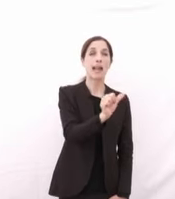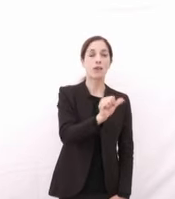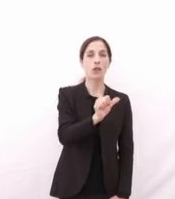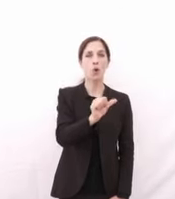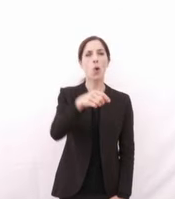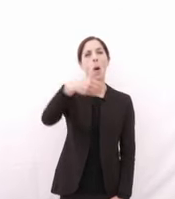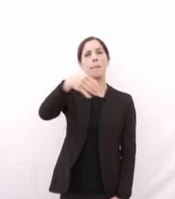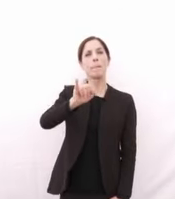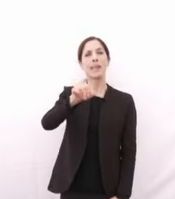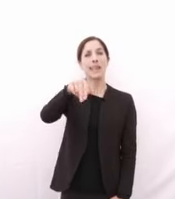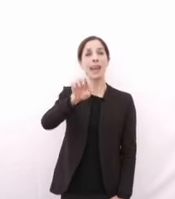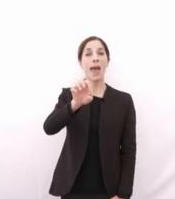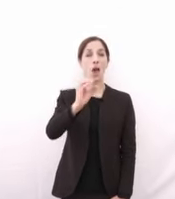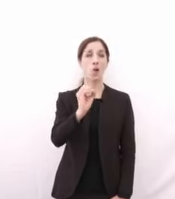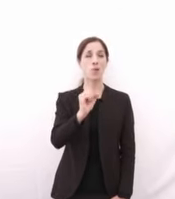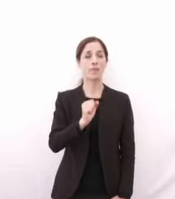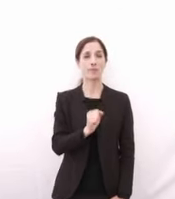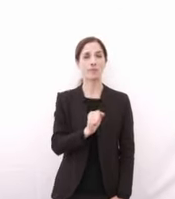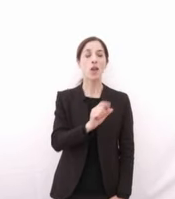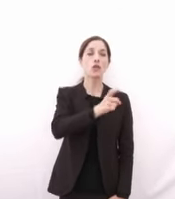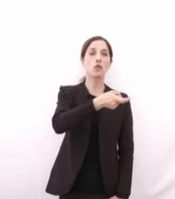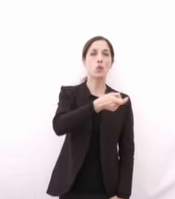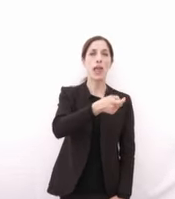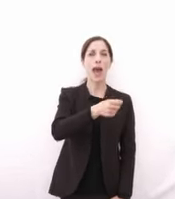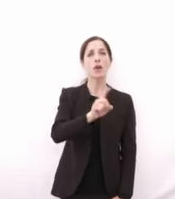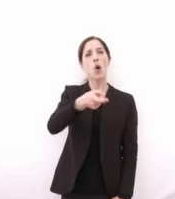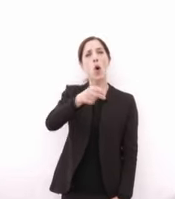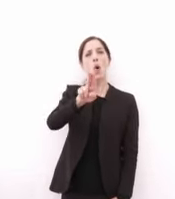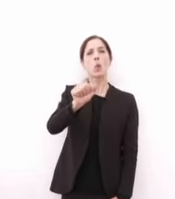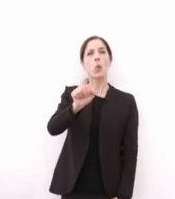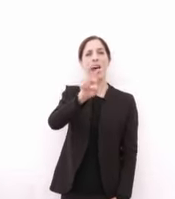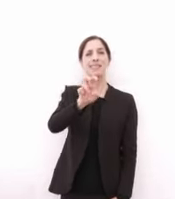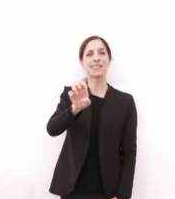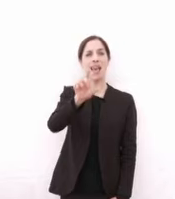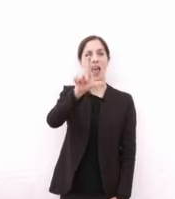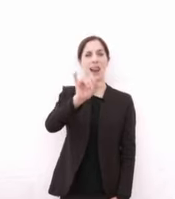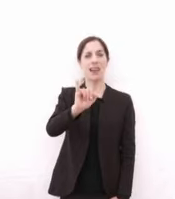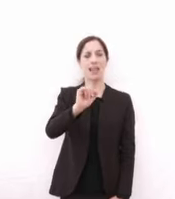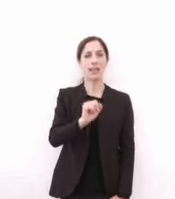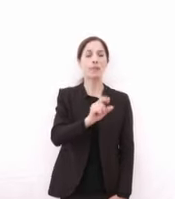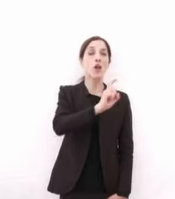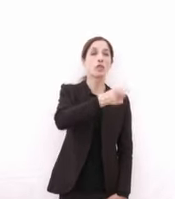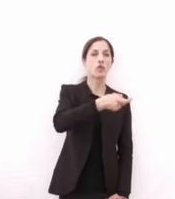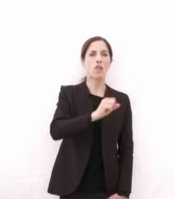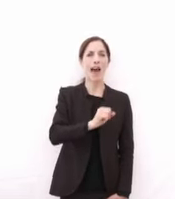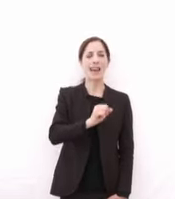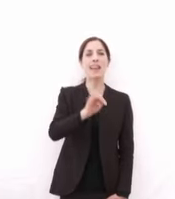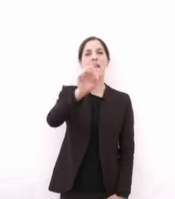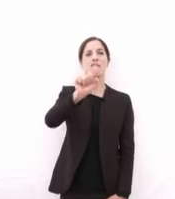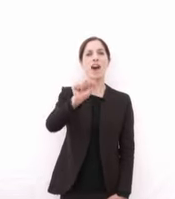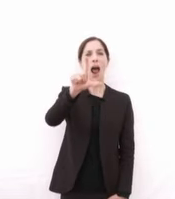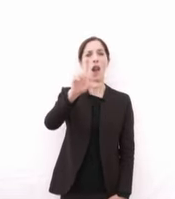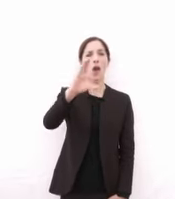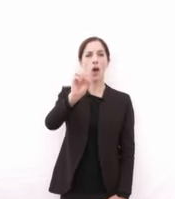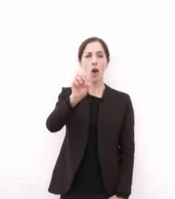Salvatore Mineo, Giuliano Guazzelli, Giovanni